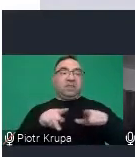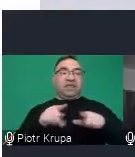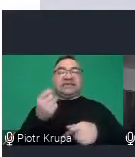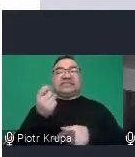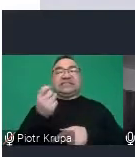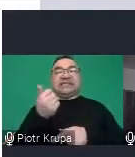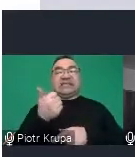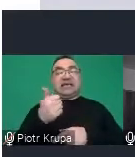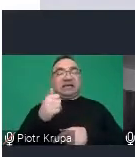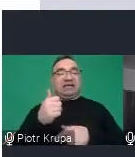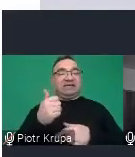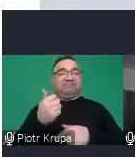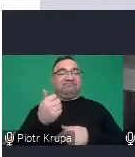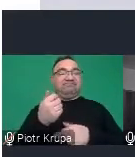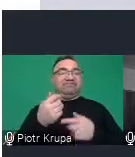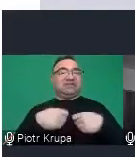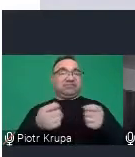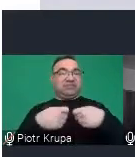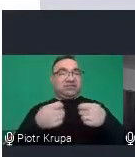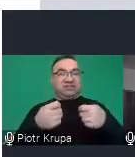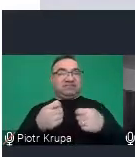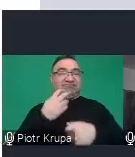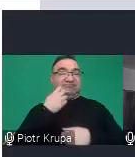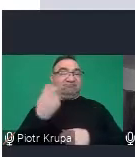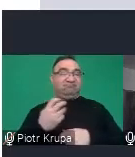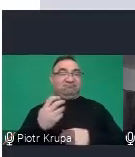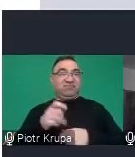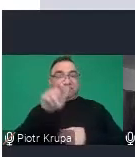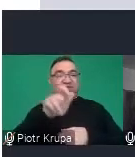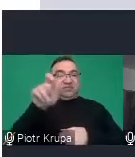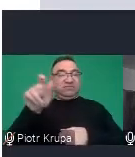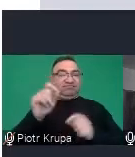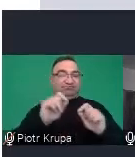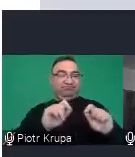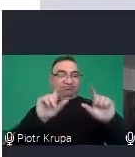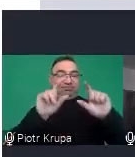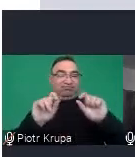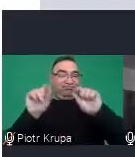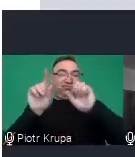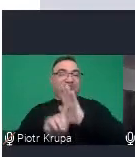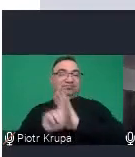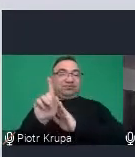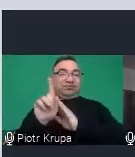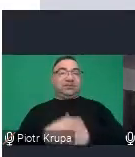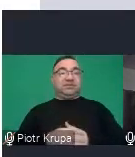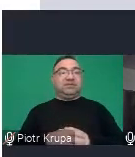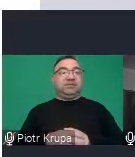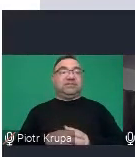cenę 1 gigajoula, niestety energia finalna dla odbiorcy końcowego rośnie.